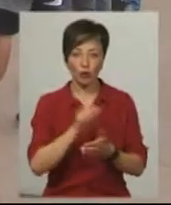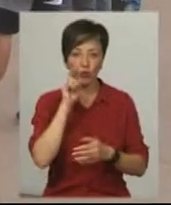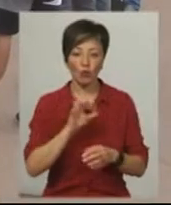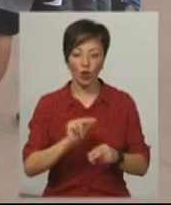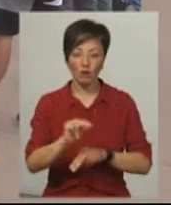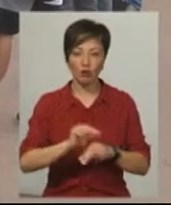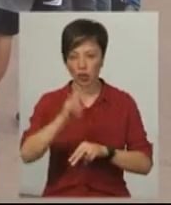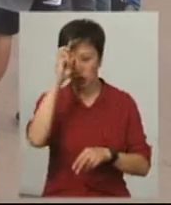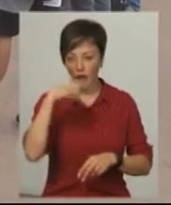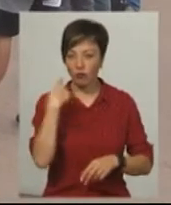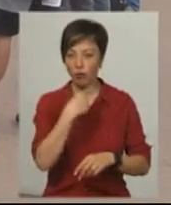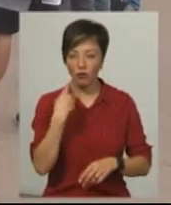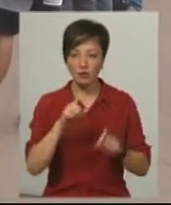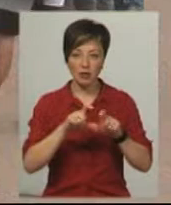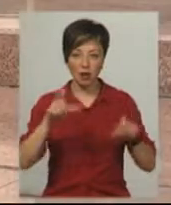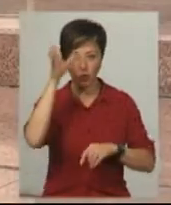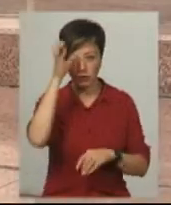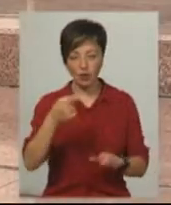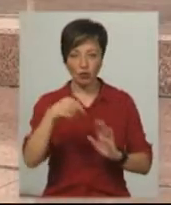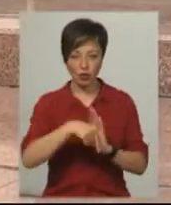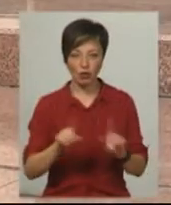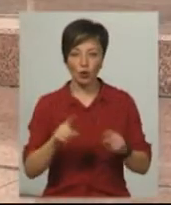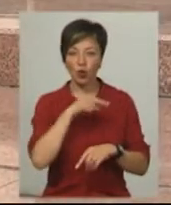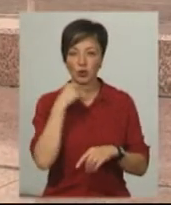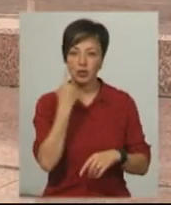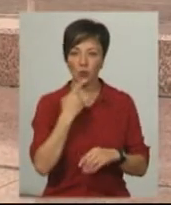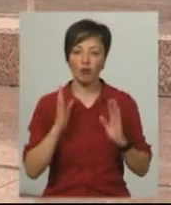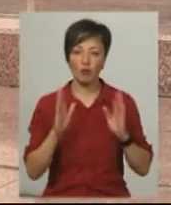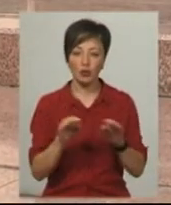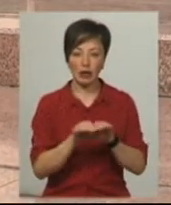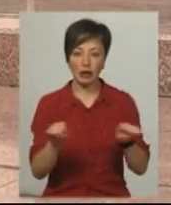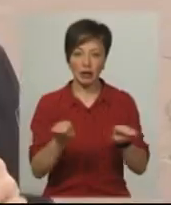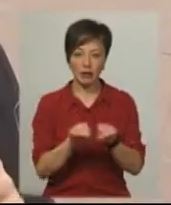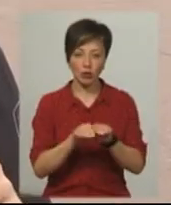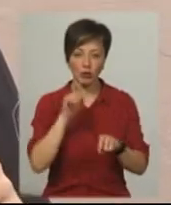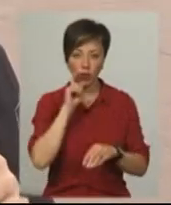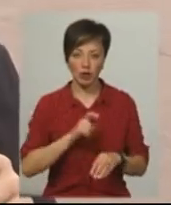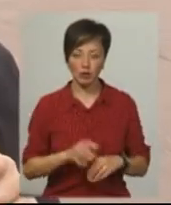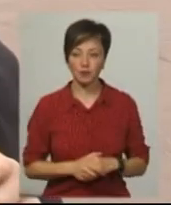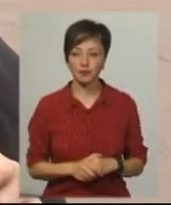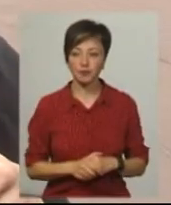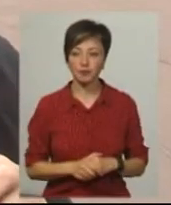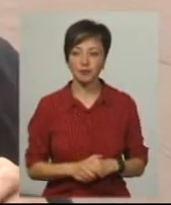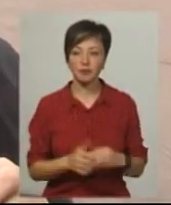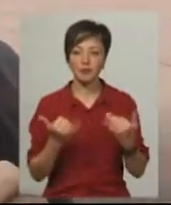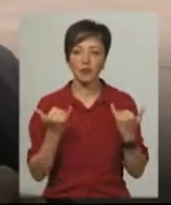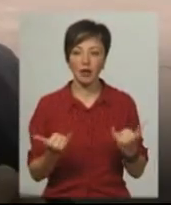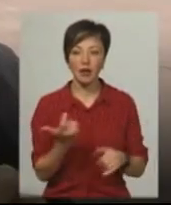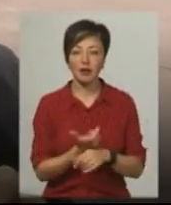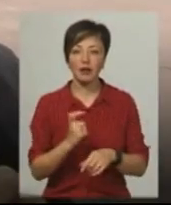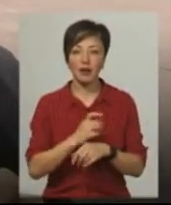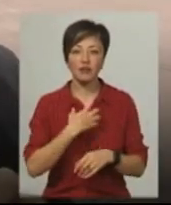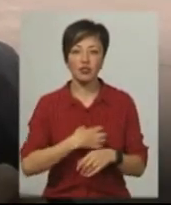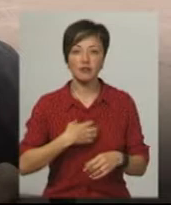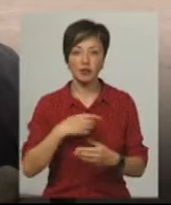щодо навчання державною мовою в закладах освіти означатиме, що російська мова буде на рівні з українською. Сьогодні найважливіше